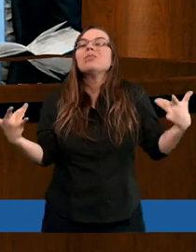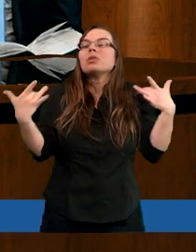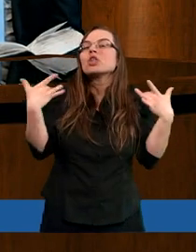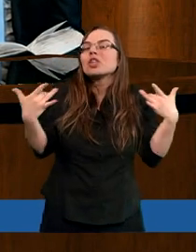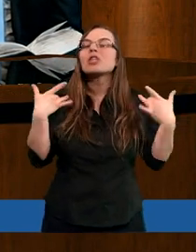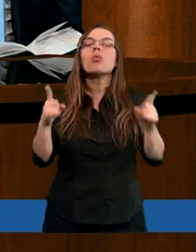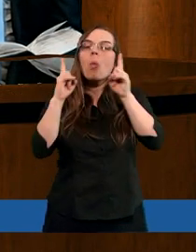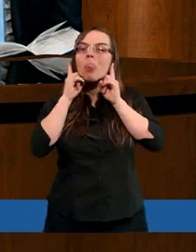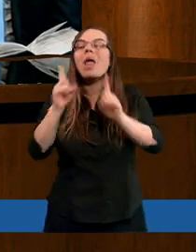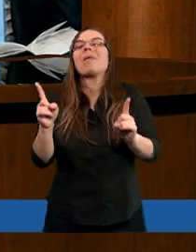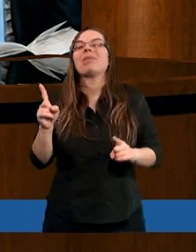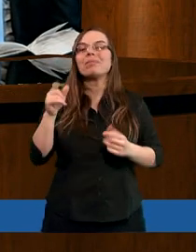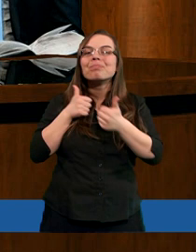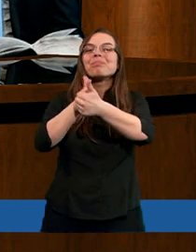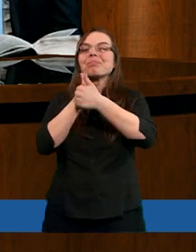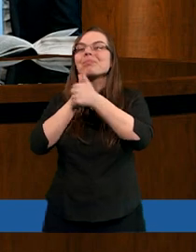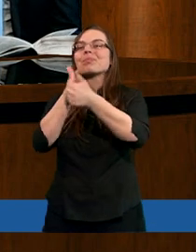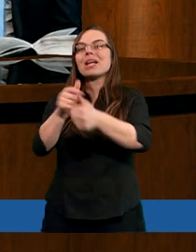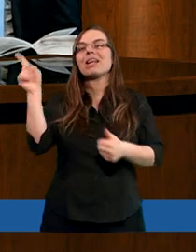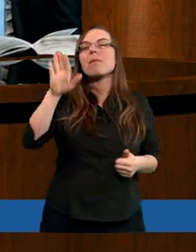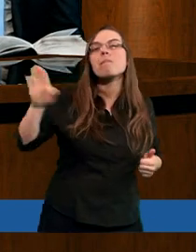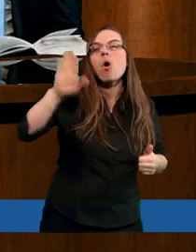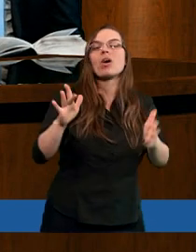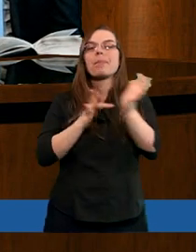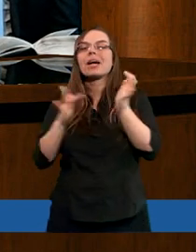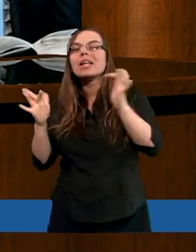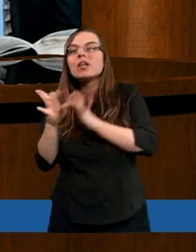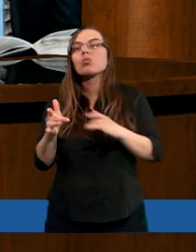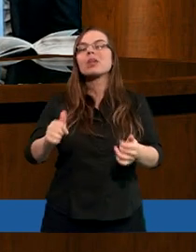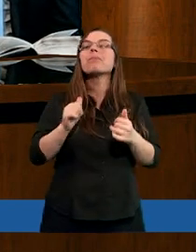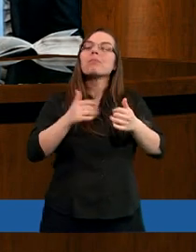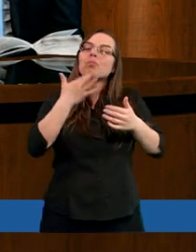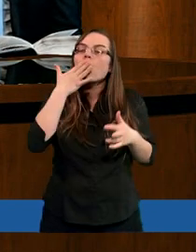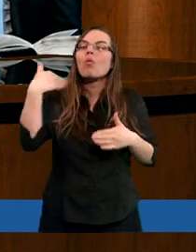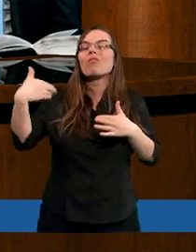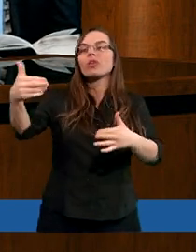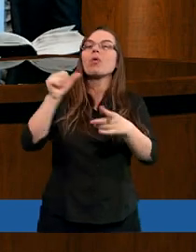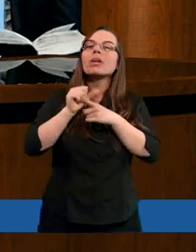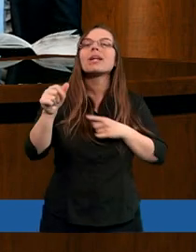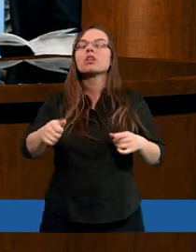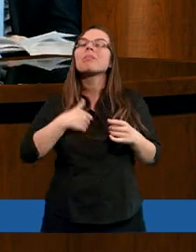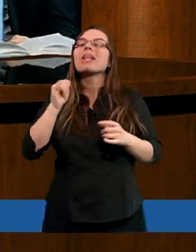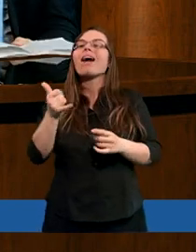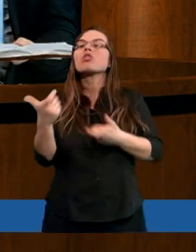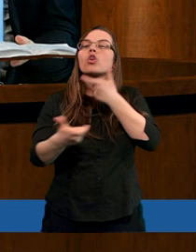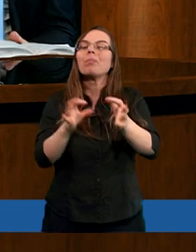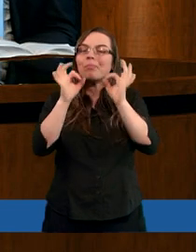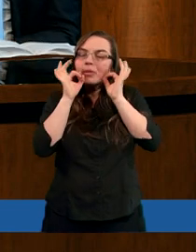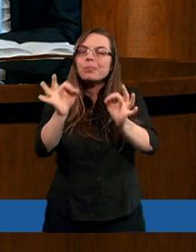naprawdę z Bogiem, z Chrystusem i apeluję, żeby też trzymać tą czystość. Zresztą jak myślmy